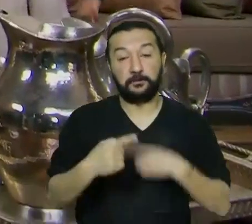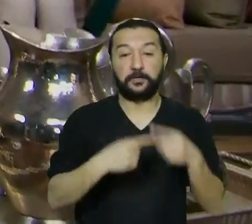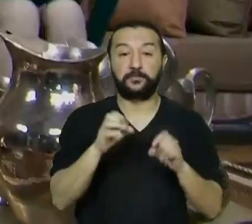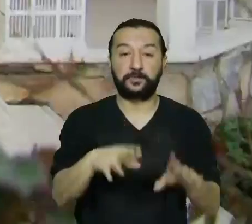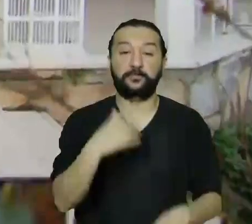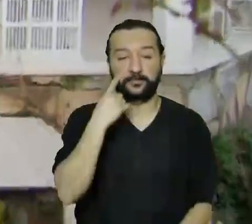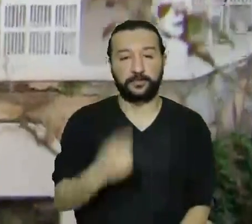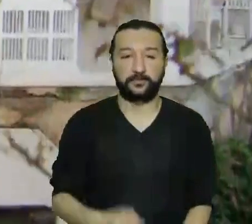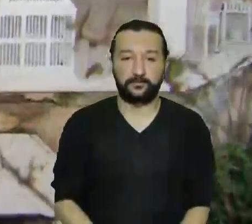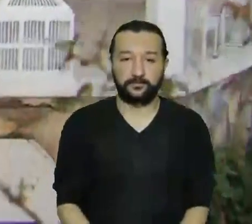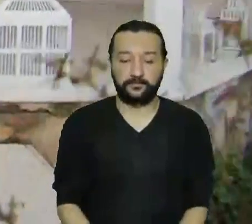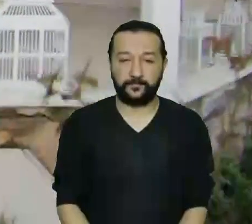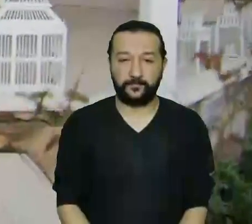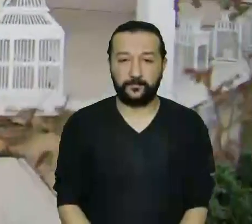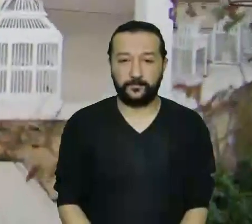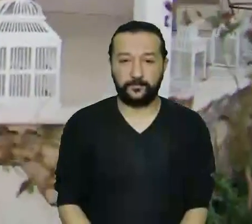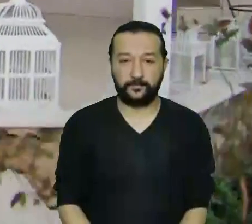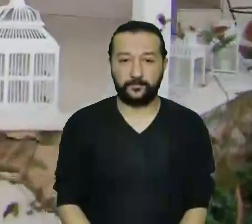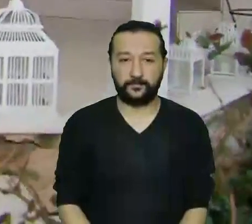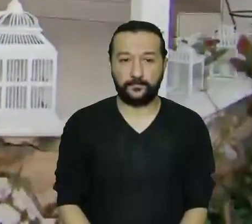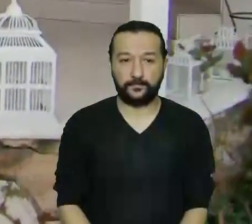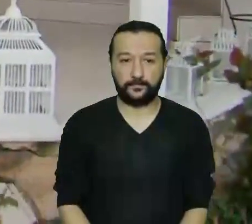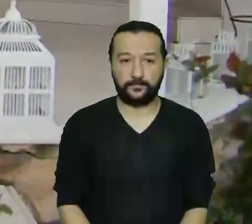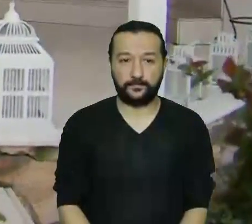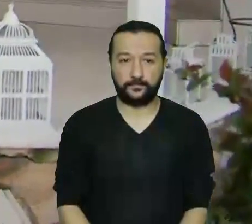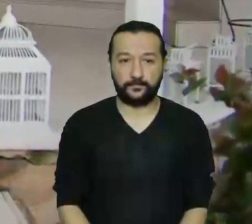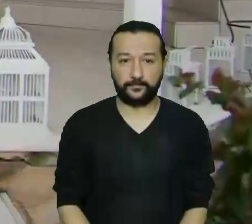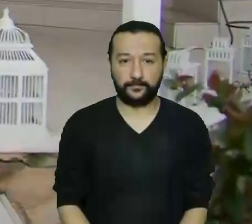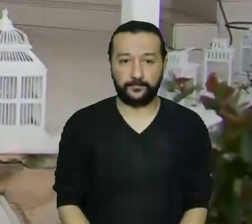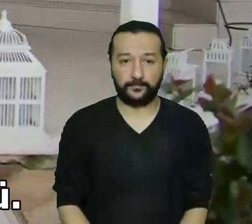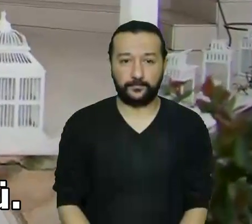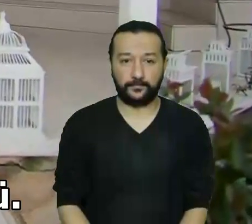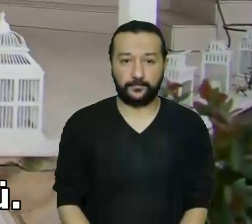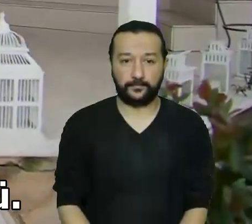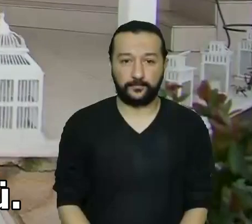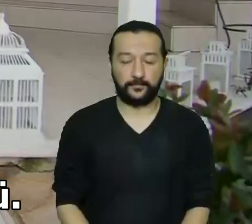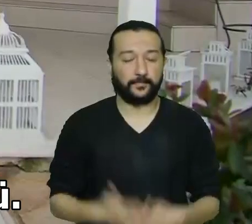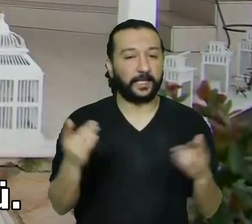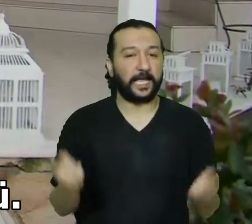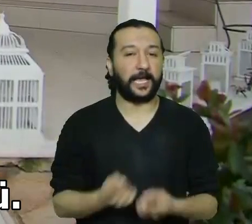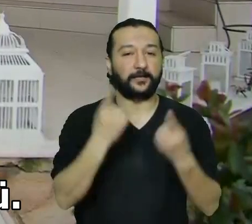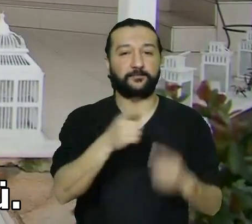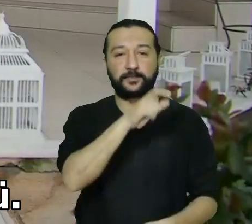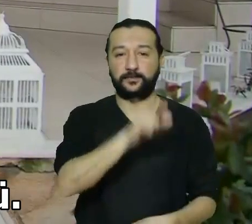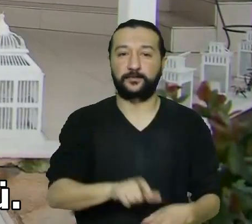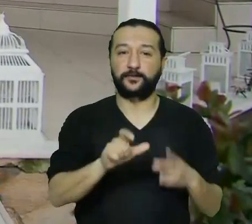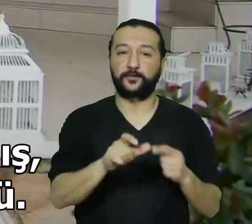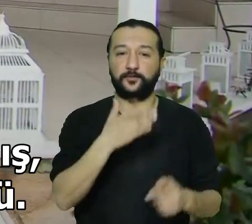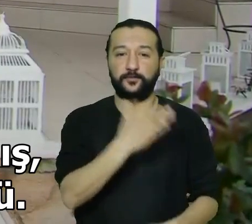artık kendimi. Sarp evin girişinde şık koltukların olduğu verandaya geldi. Hayret bir şeysin ya